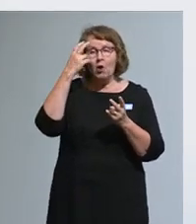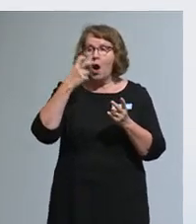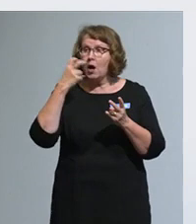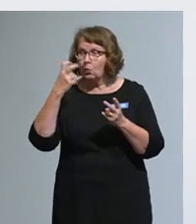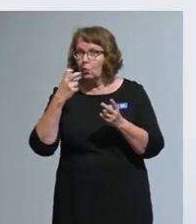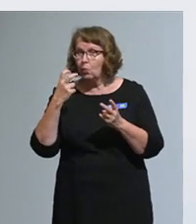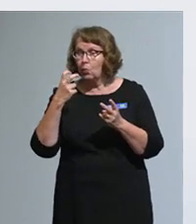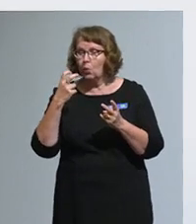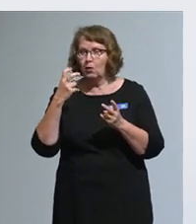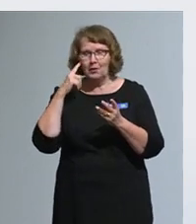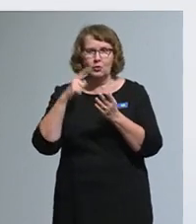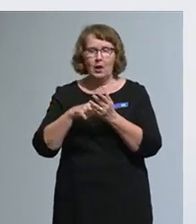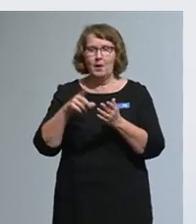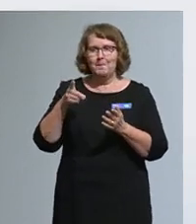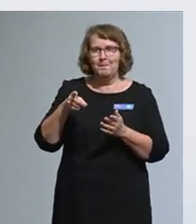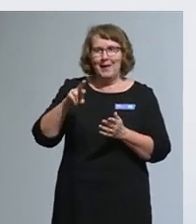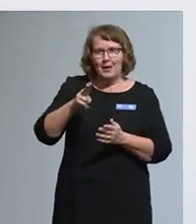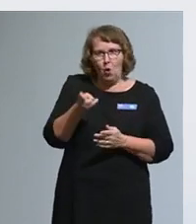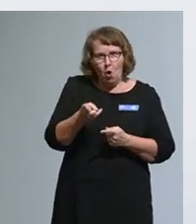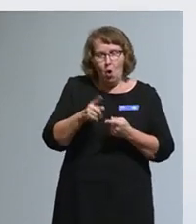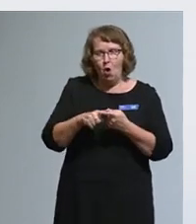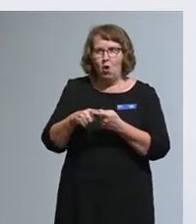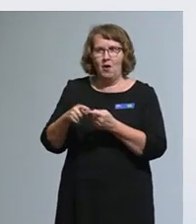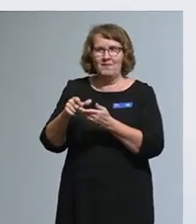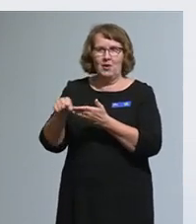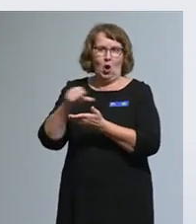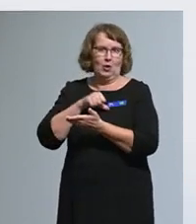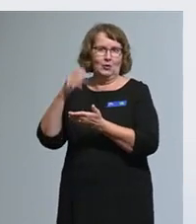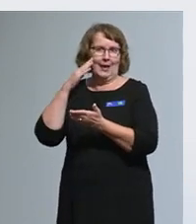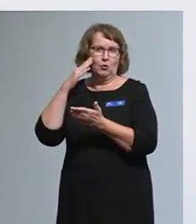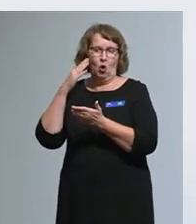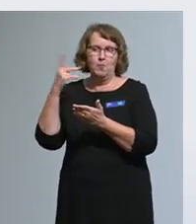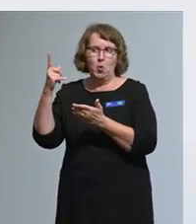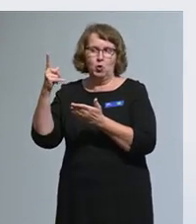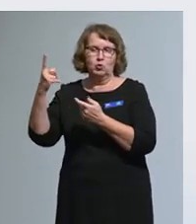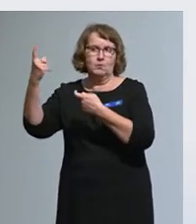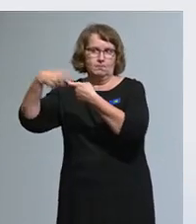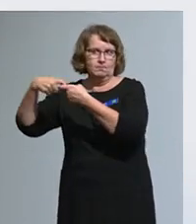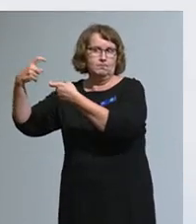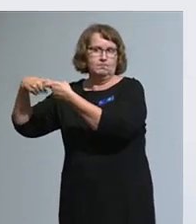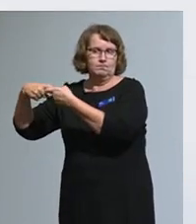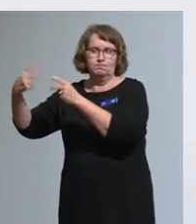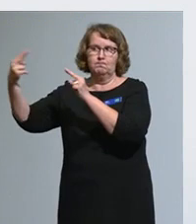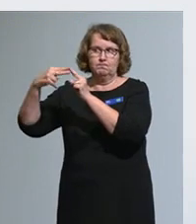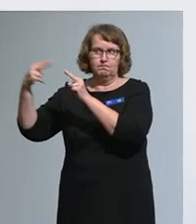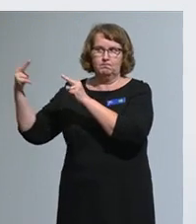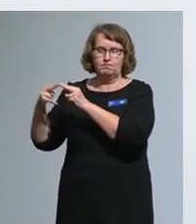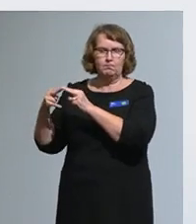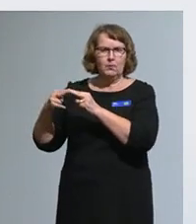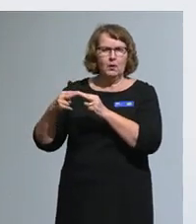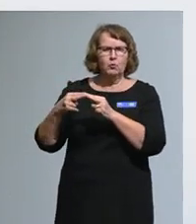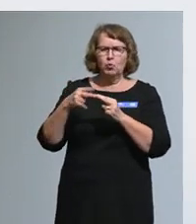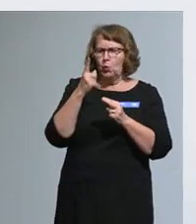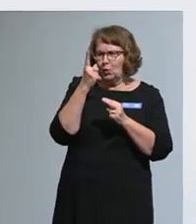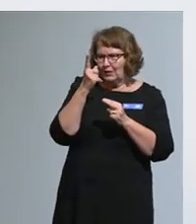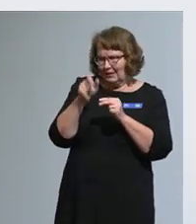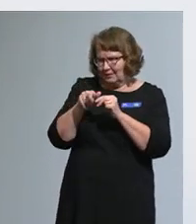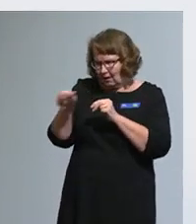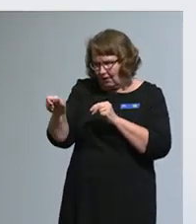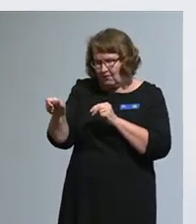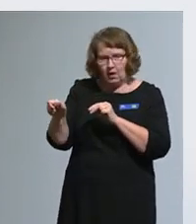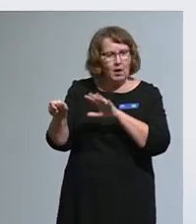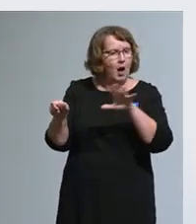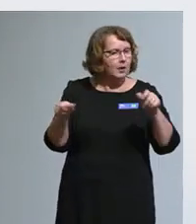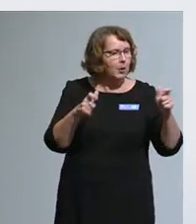yhdistetään myöskin PRH ja verohallinnon tiedot, niin että meillä olisi yksi paikka, yksi kanava, jota kautta sitten kaikki